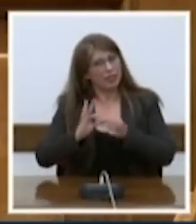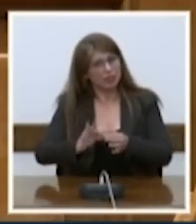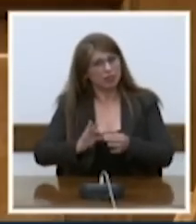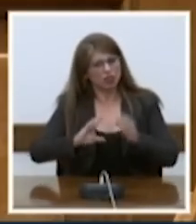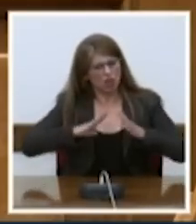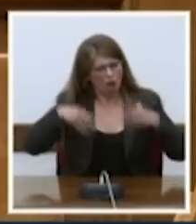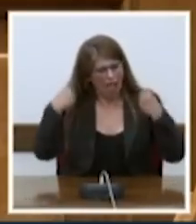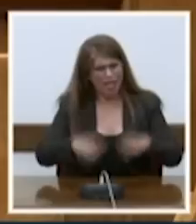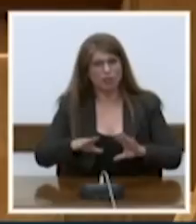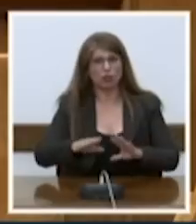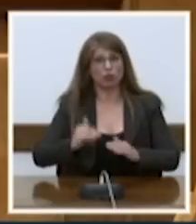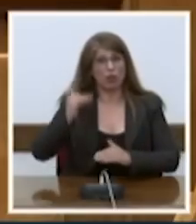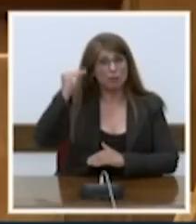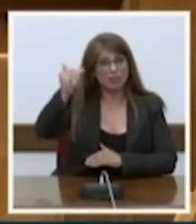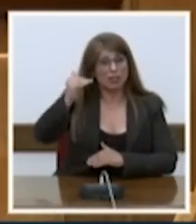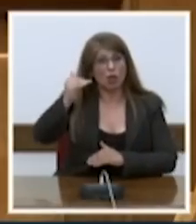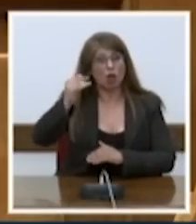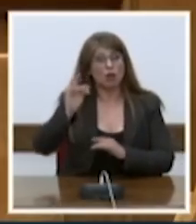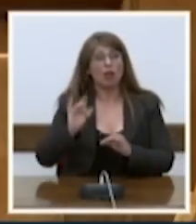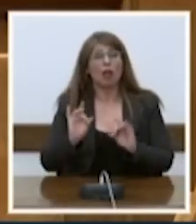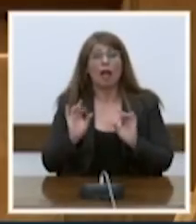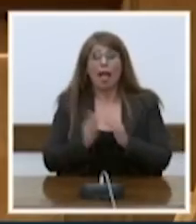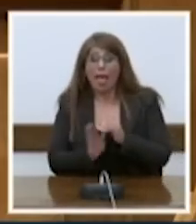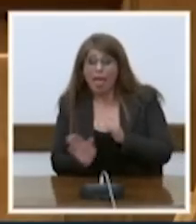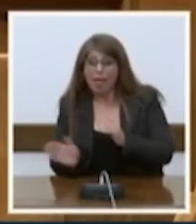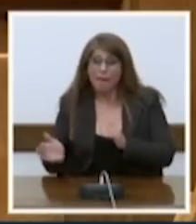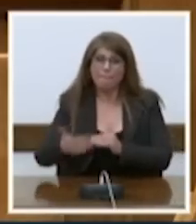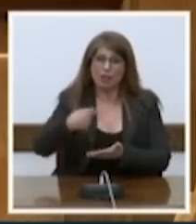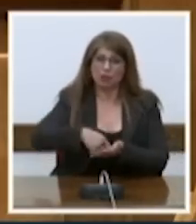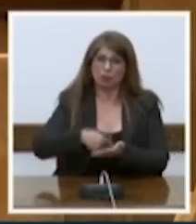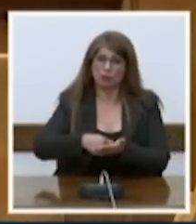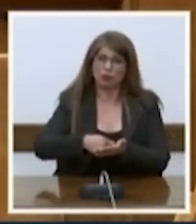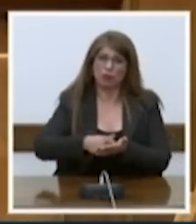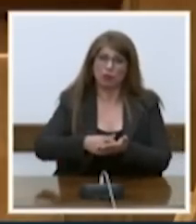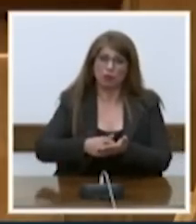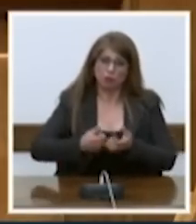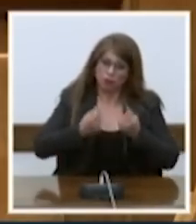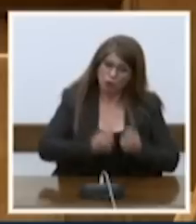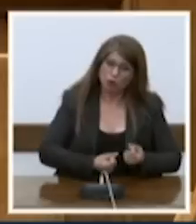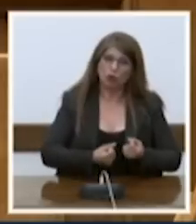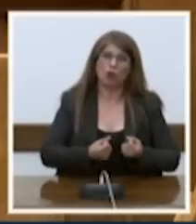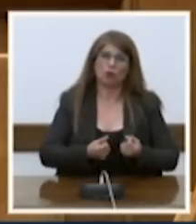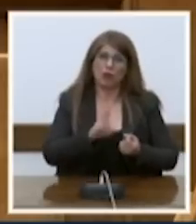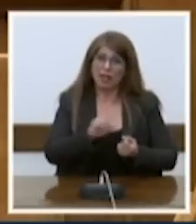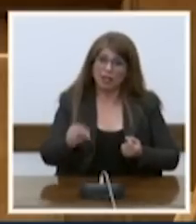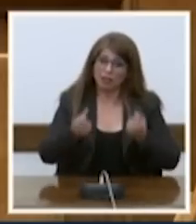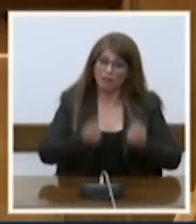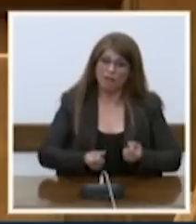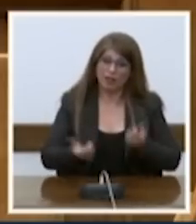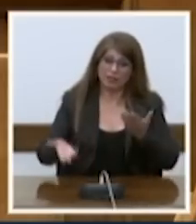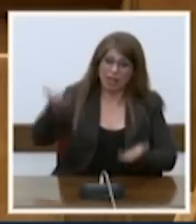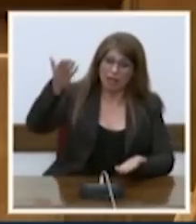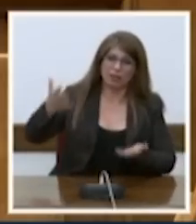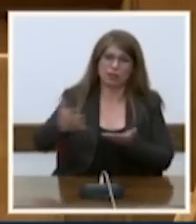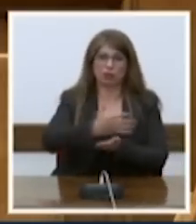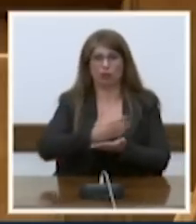υψηλών άδικων έμεσων φόρων που φορτώνουν ίσα βάρη σε άνισα εισοδήματα. Μαζί με όλα